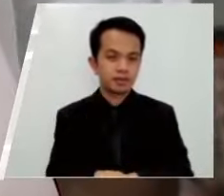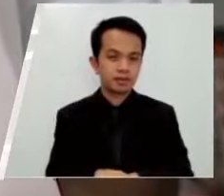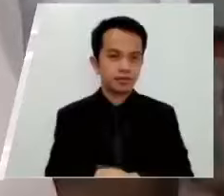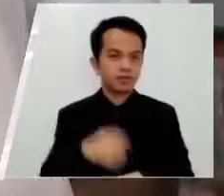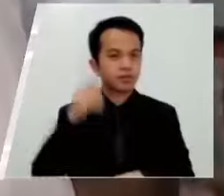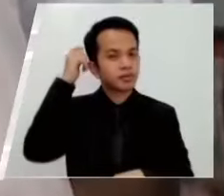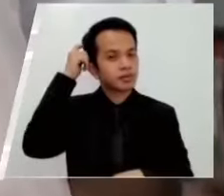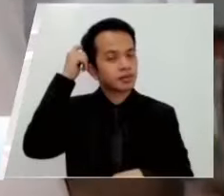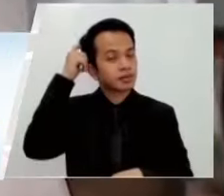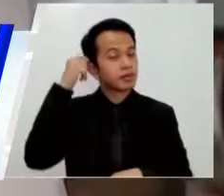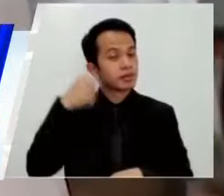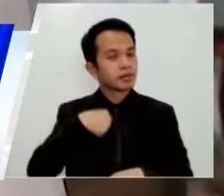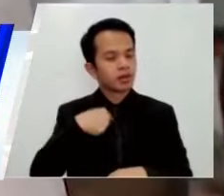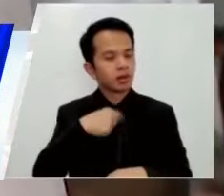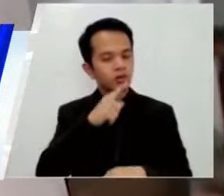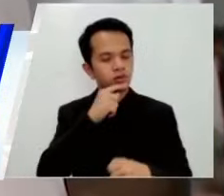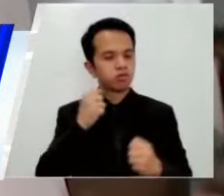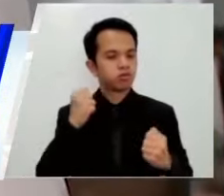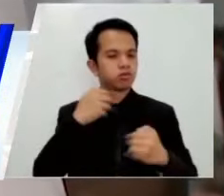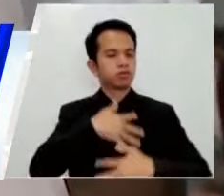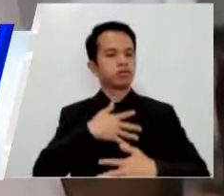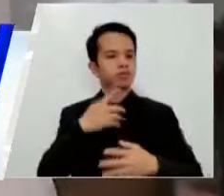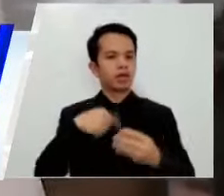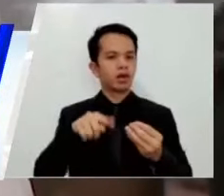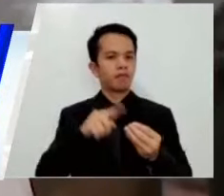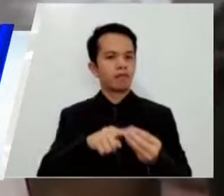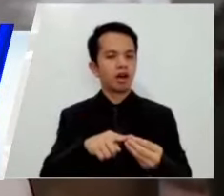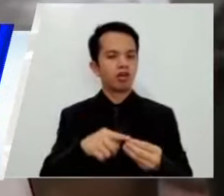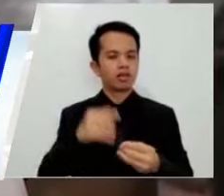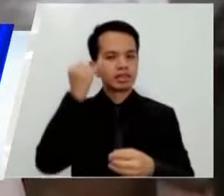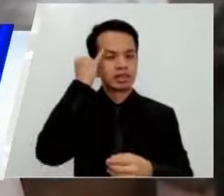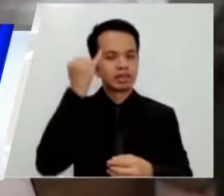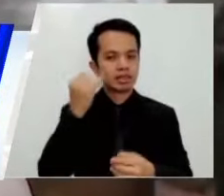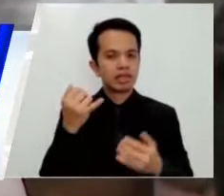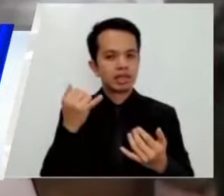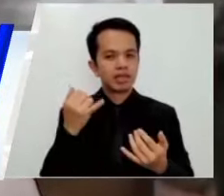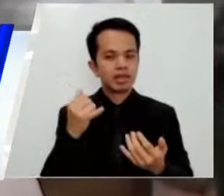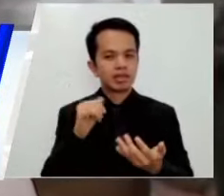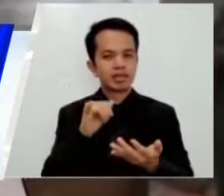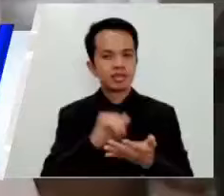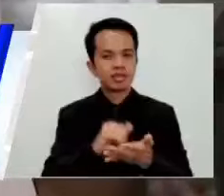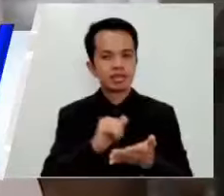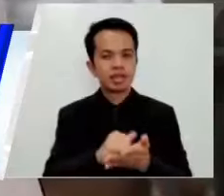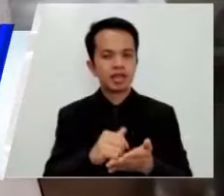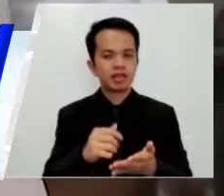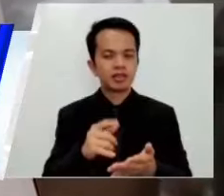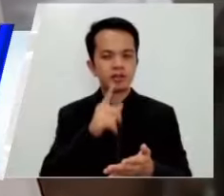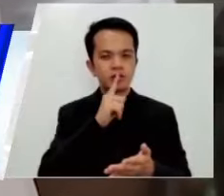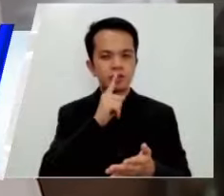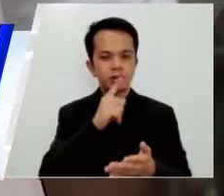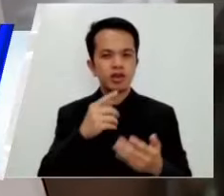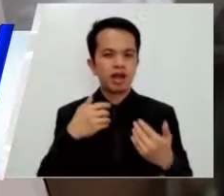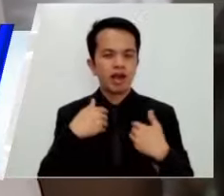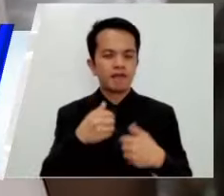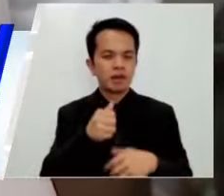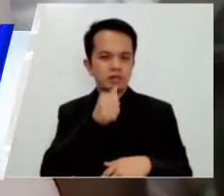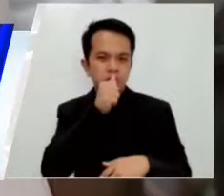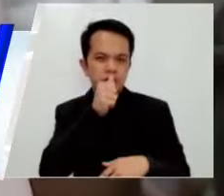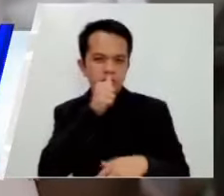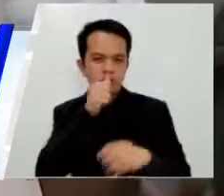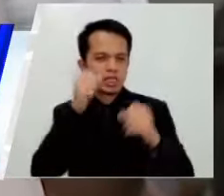I am horrified by the idea that we have compromised through a secret agreement